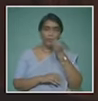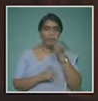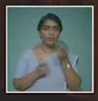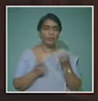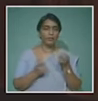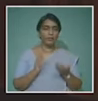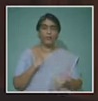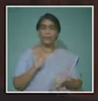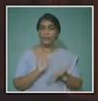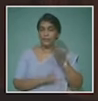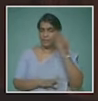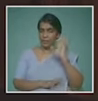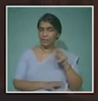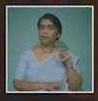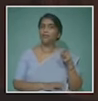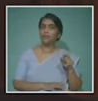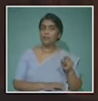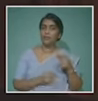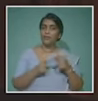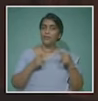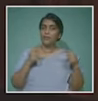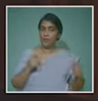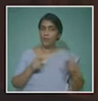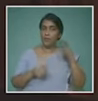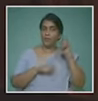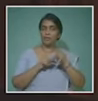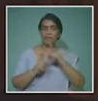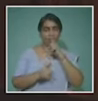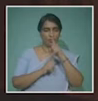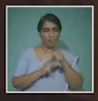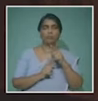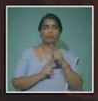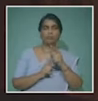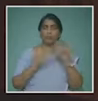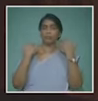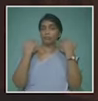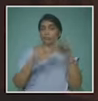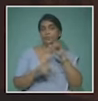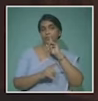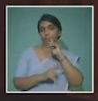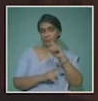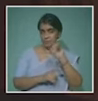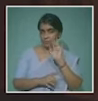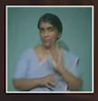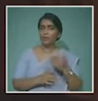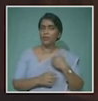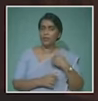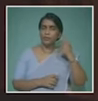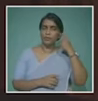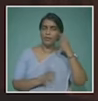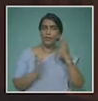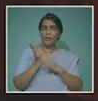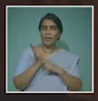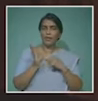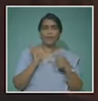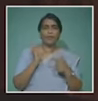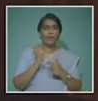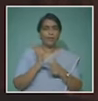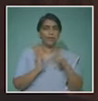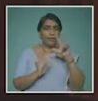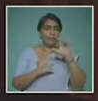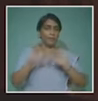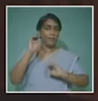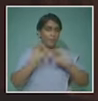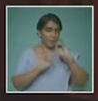பேசிக் கொண்டிருக்கிறார்கள். இதே அரசாங்கம் இந்த வெட் வரியை 8% குறைத்த போது பொருளாதார நிபுணர்கள் எல்லாம் இந்த நாடு மிகப்பெரிய